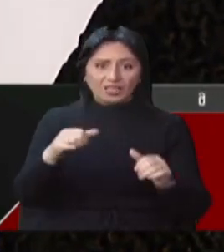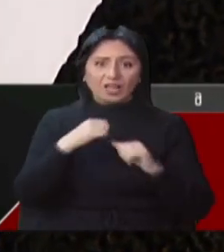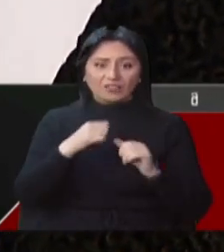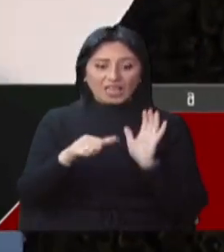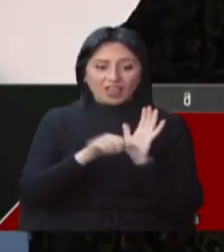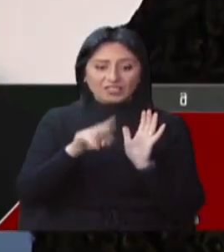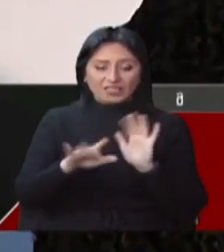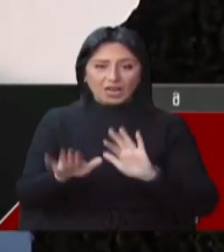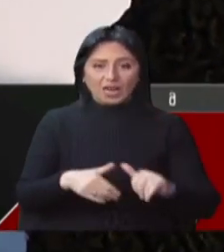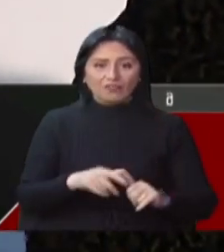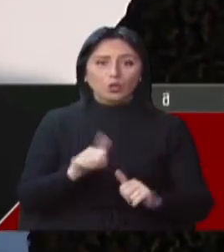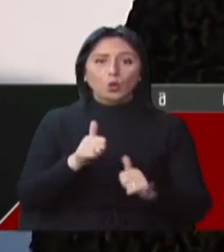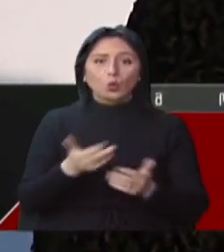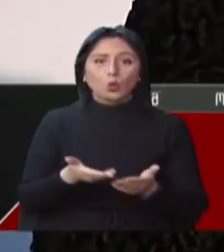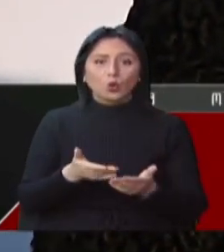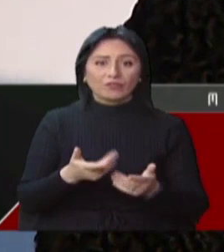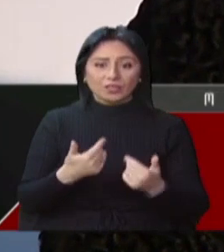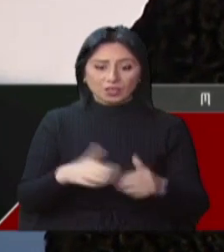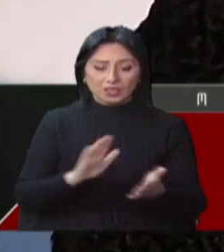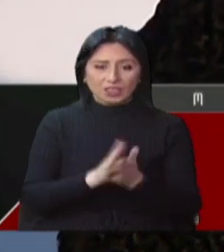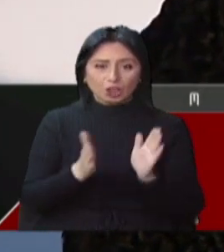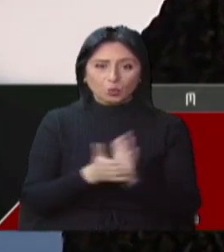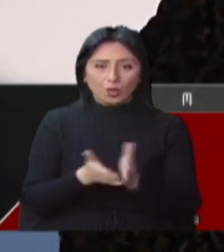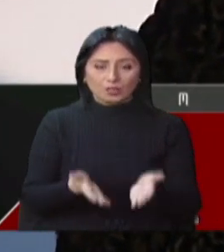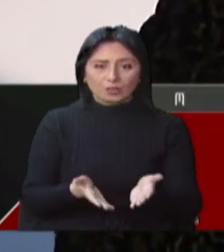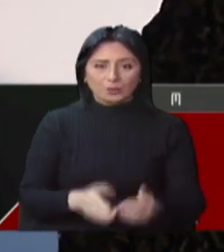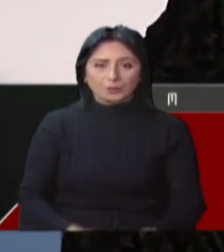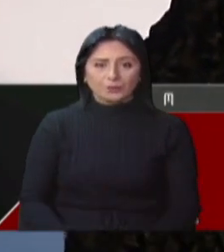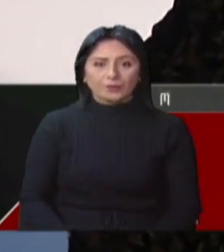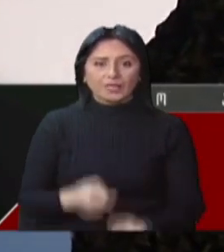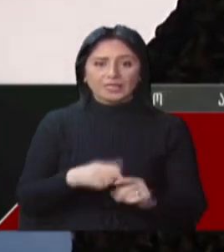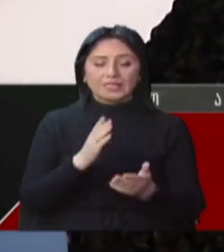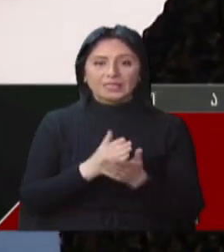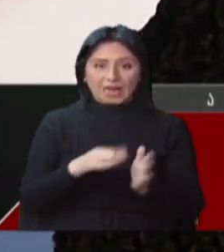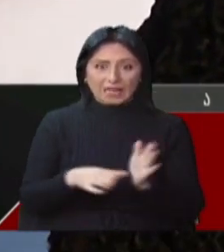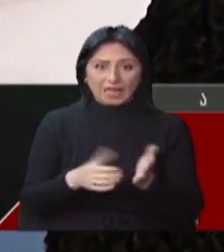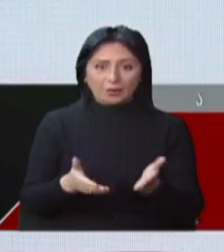წელი გავიდა. როგორ იმაში აღმოვდი სიტუაციაში? ეს არის დახმარება.